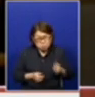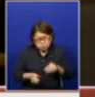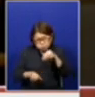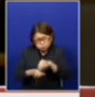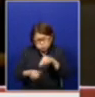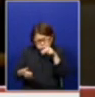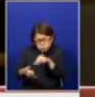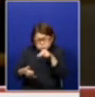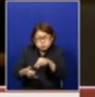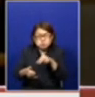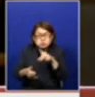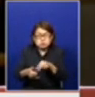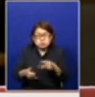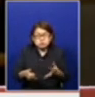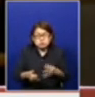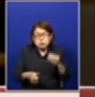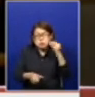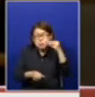กินข้าว3มื้อครับ